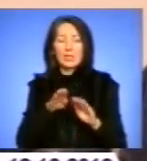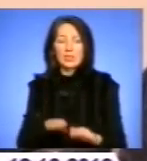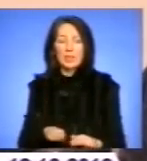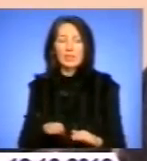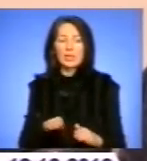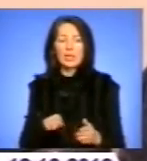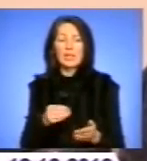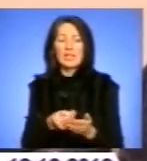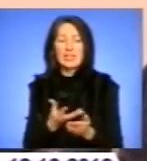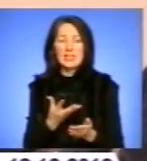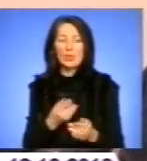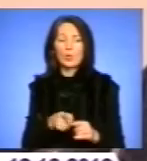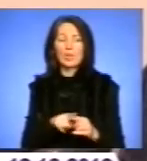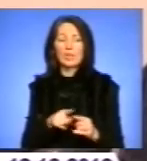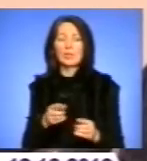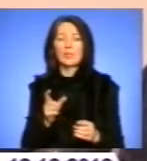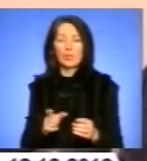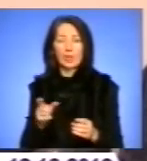этих же потребителей, тем самым